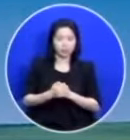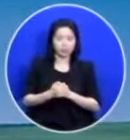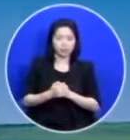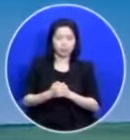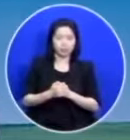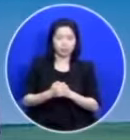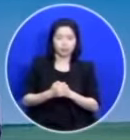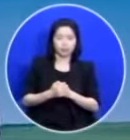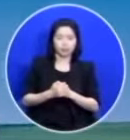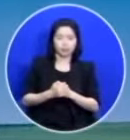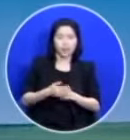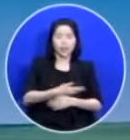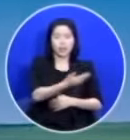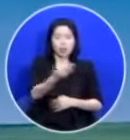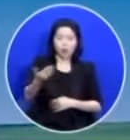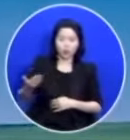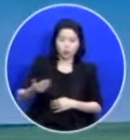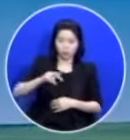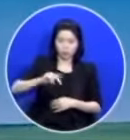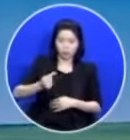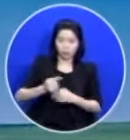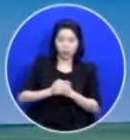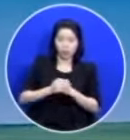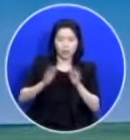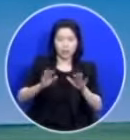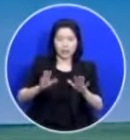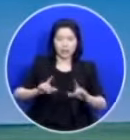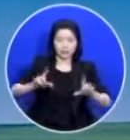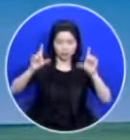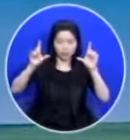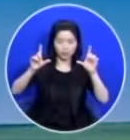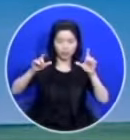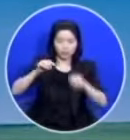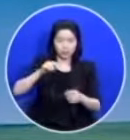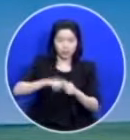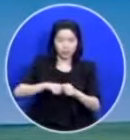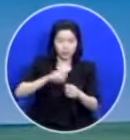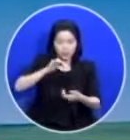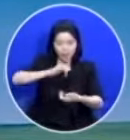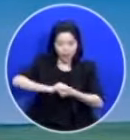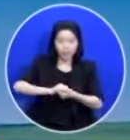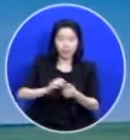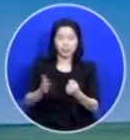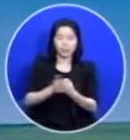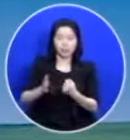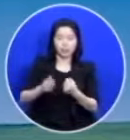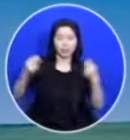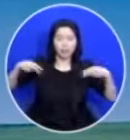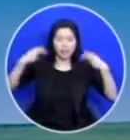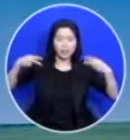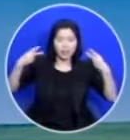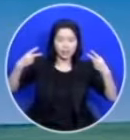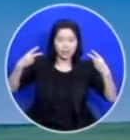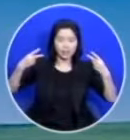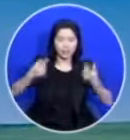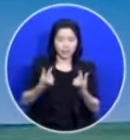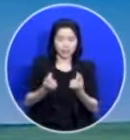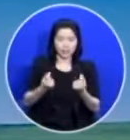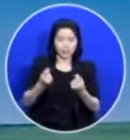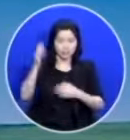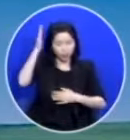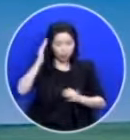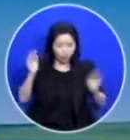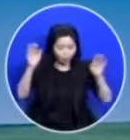있느냐 여러분도 현실적인 한계에 엘리야처럼 어두운 동굴로